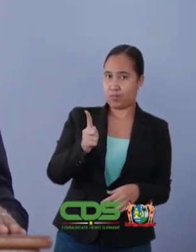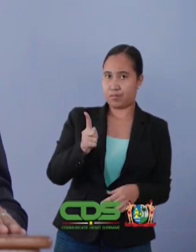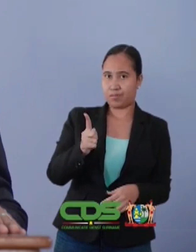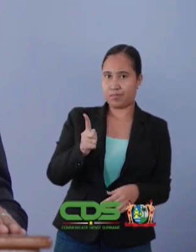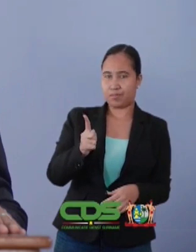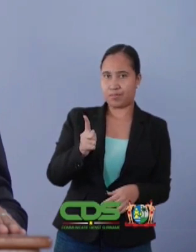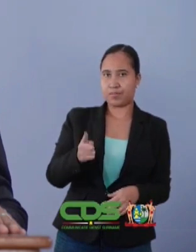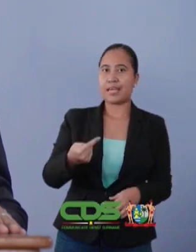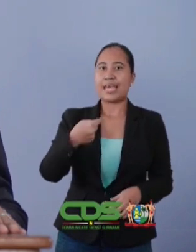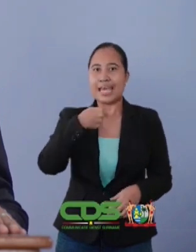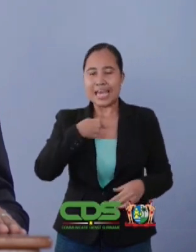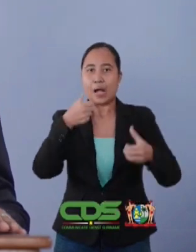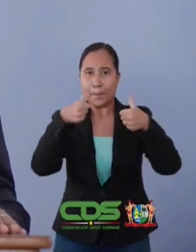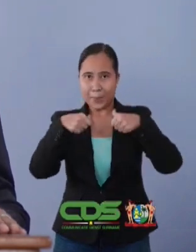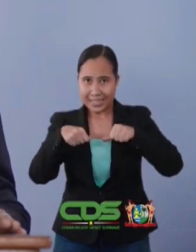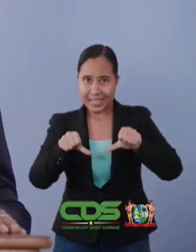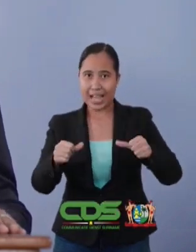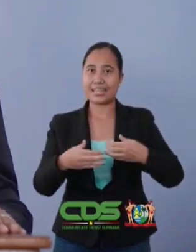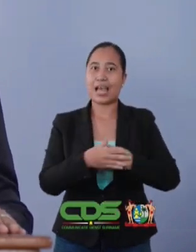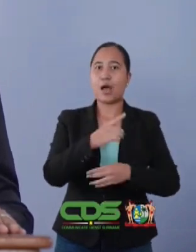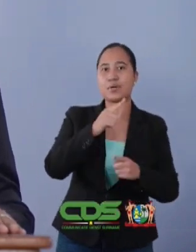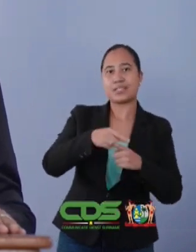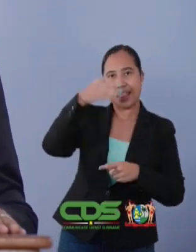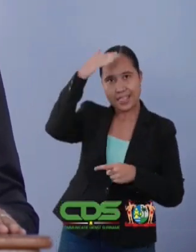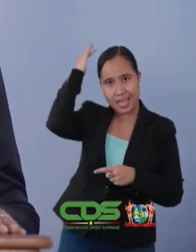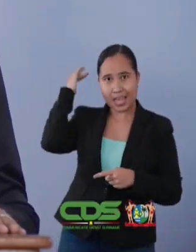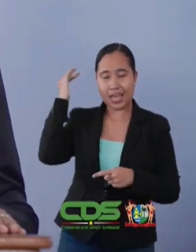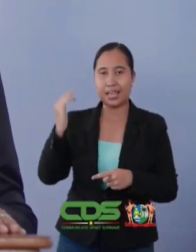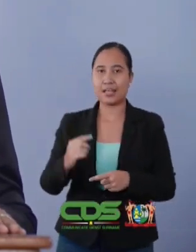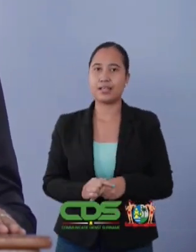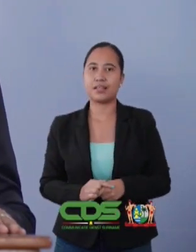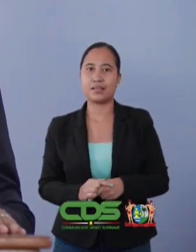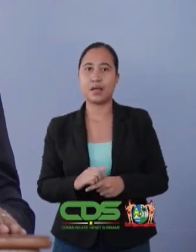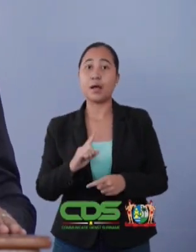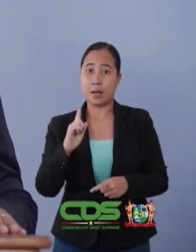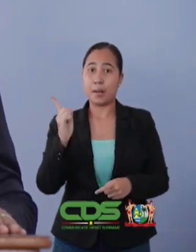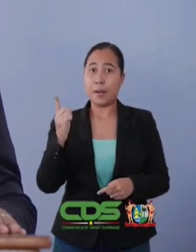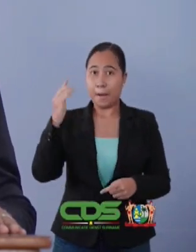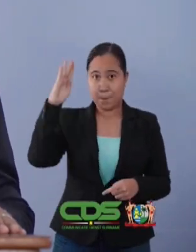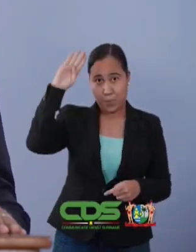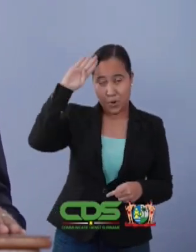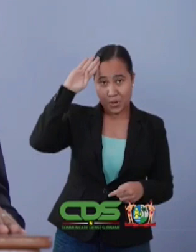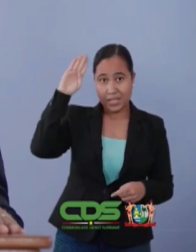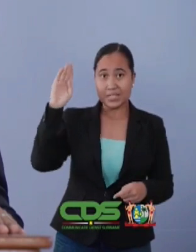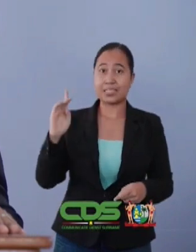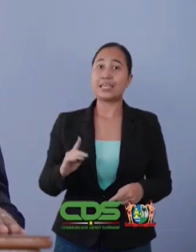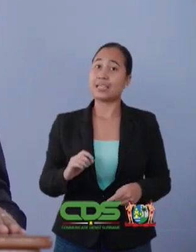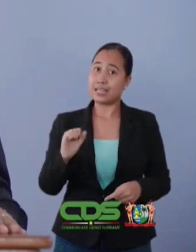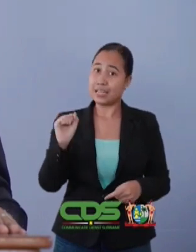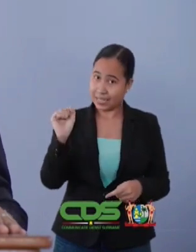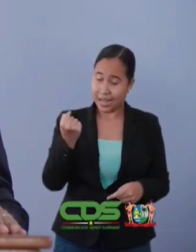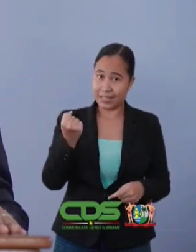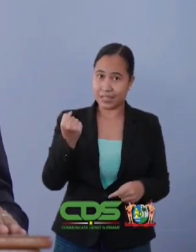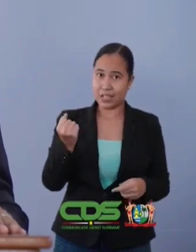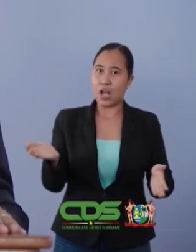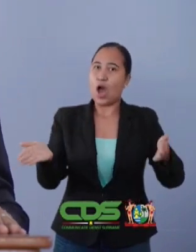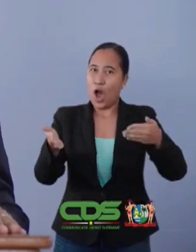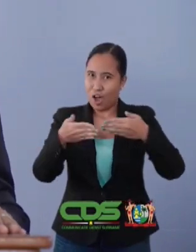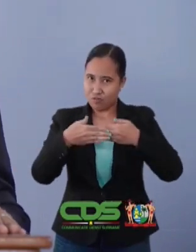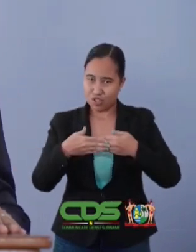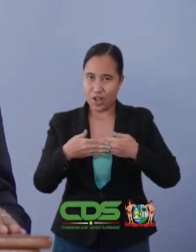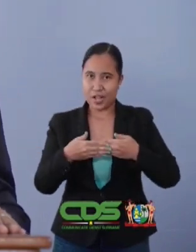worden. Ik benadruk, dames en heren, dat er niet geschroomd zal worden om tot sluiting over te